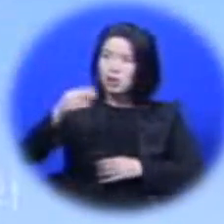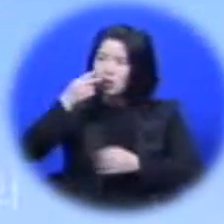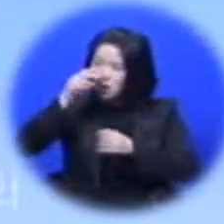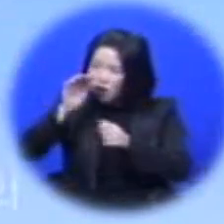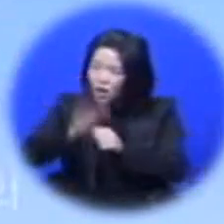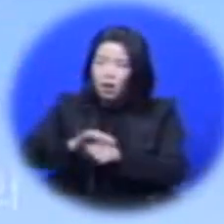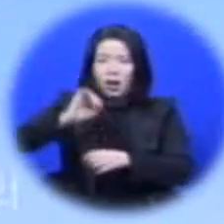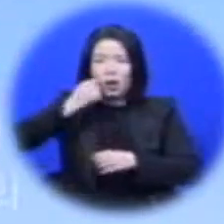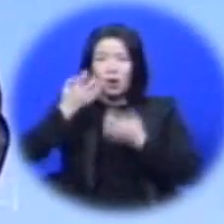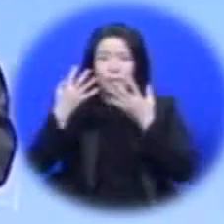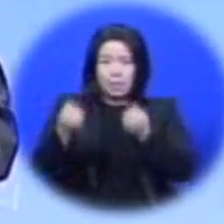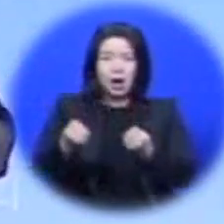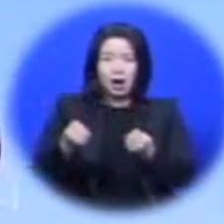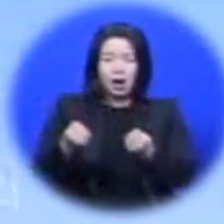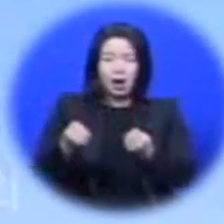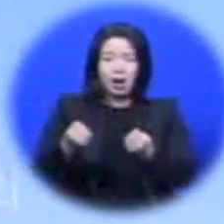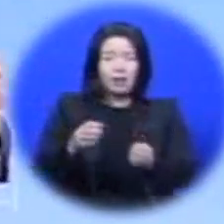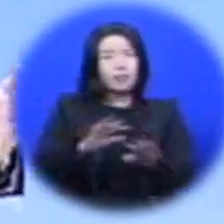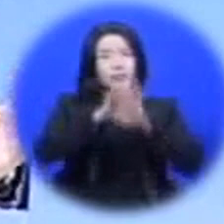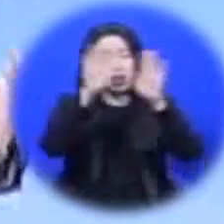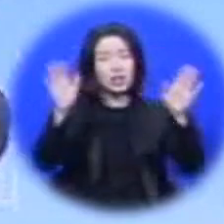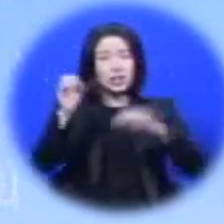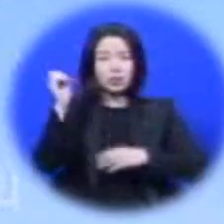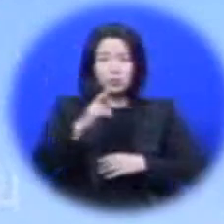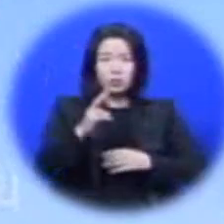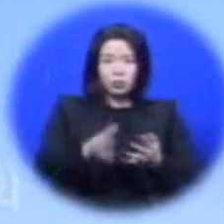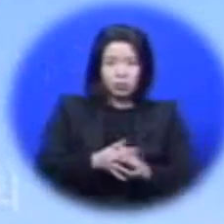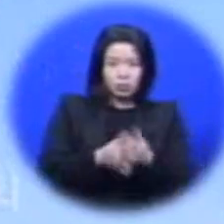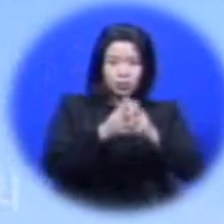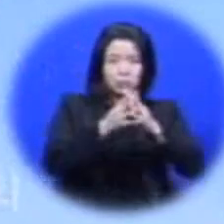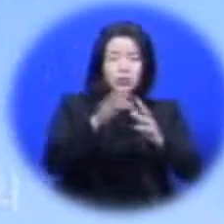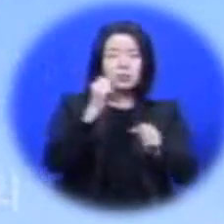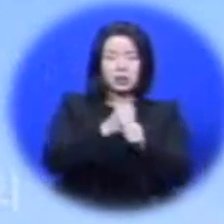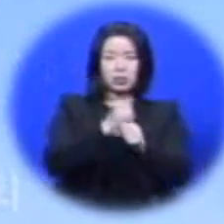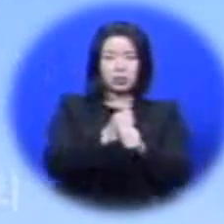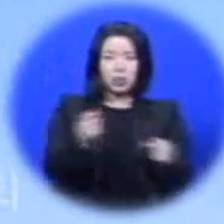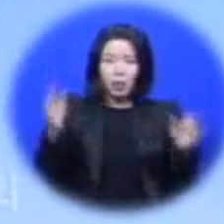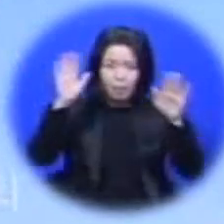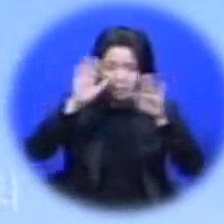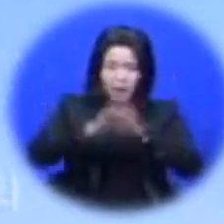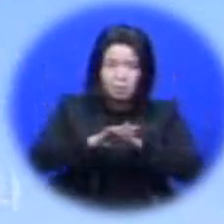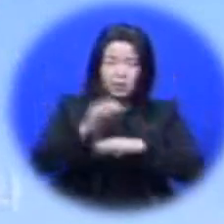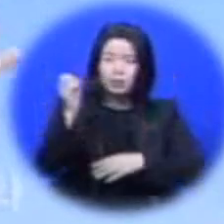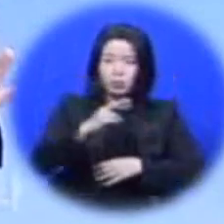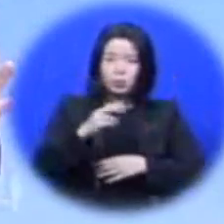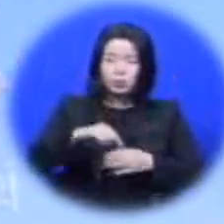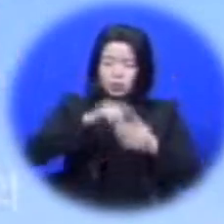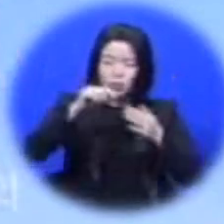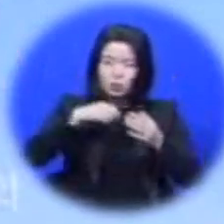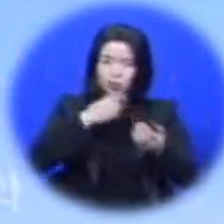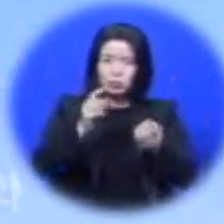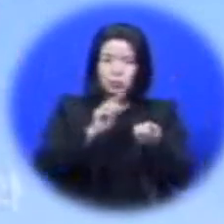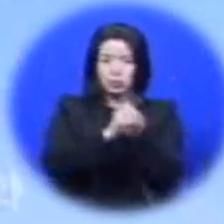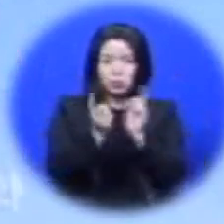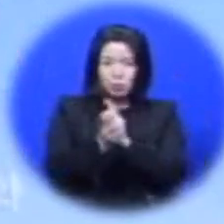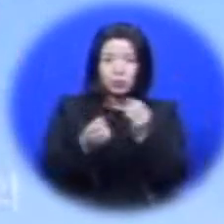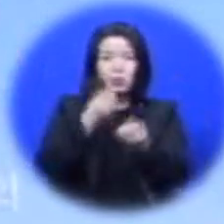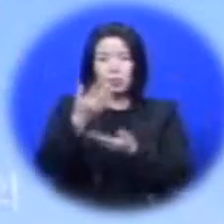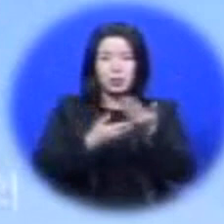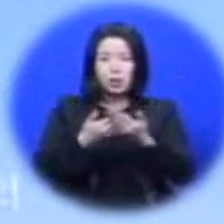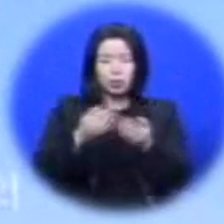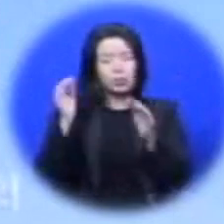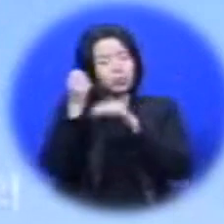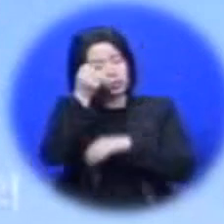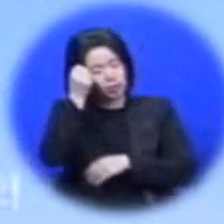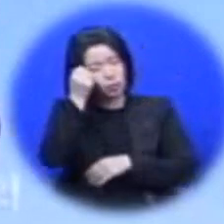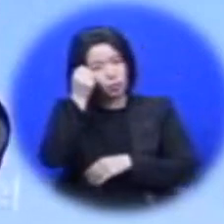어려움들이 많아도. 그리고 낮에는 또 건물을 짓고 밤에는 그렇게 서로 고백하고 자고.